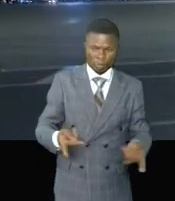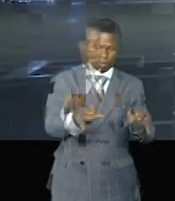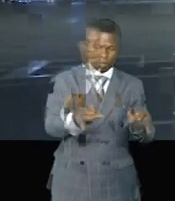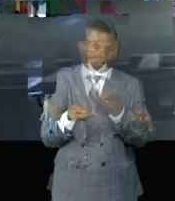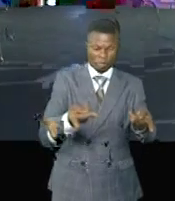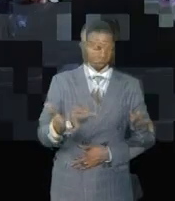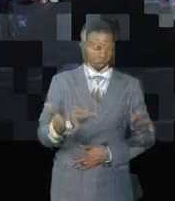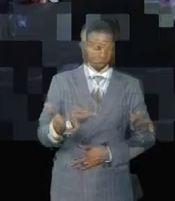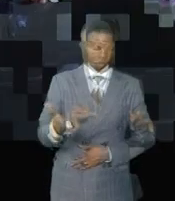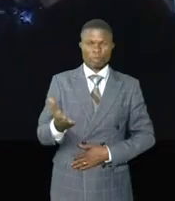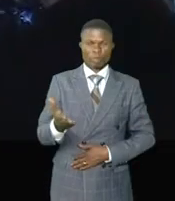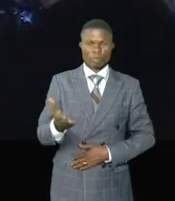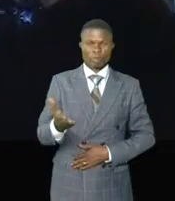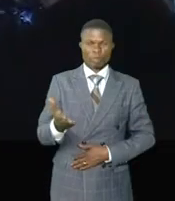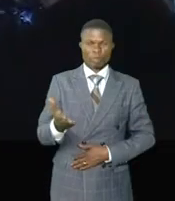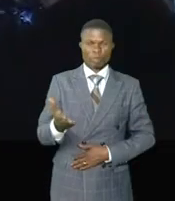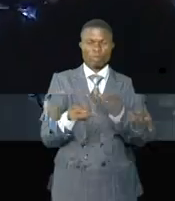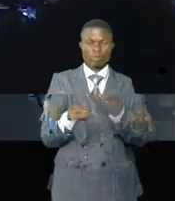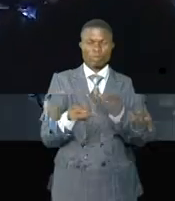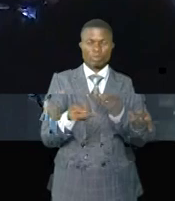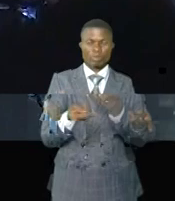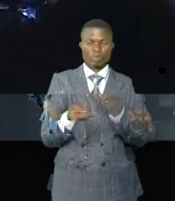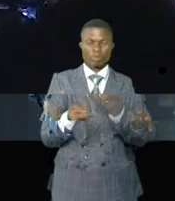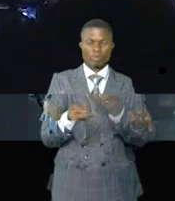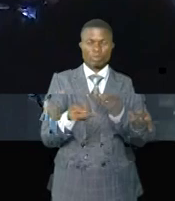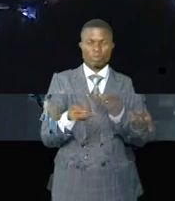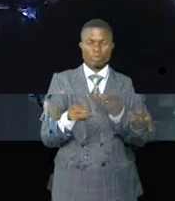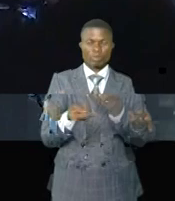international à son port. Il est